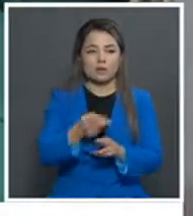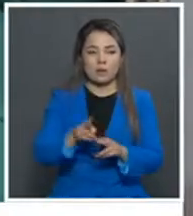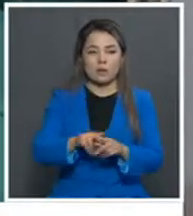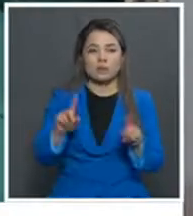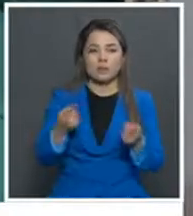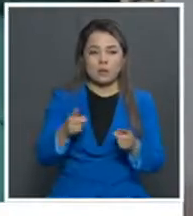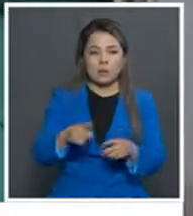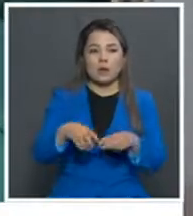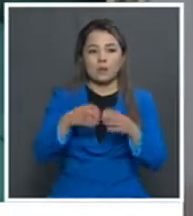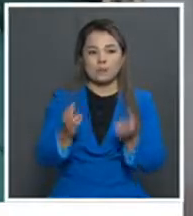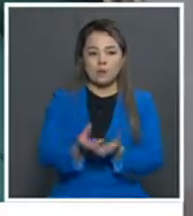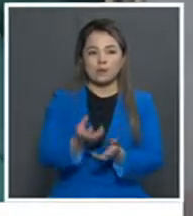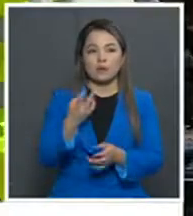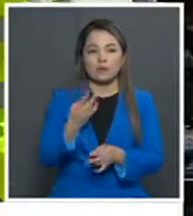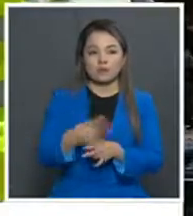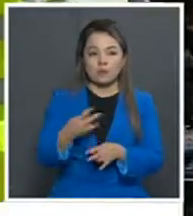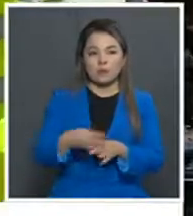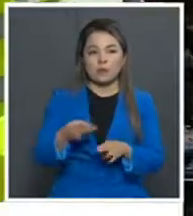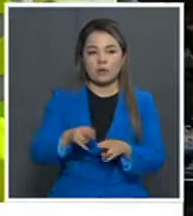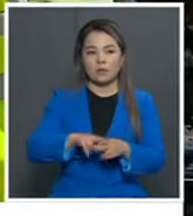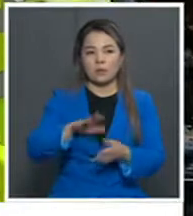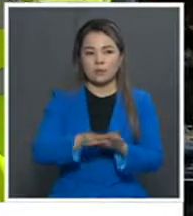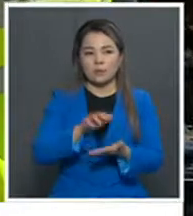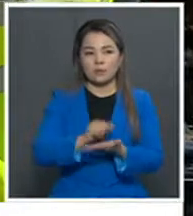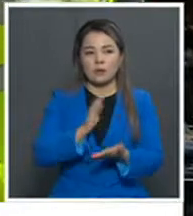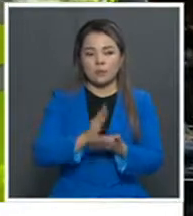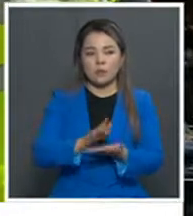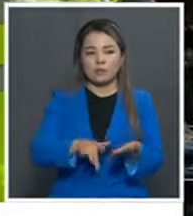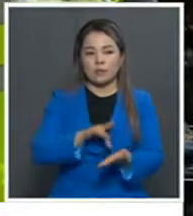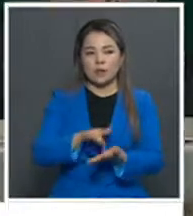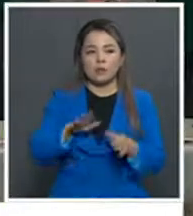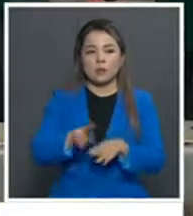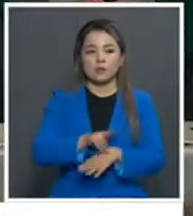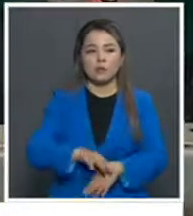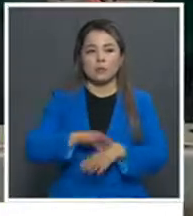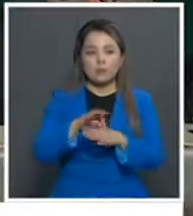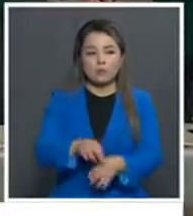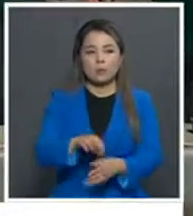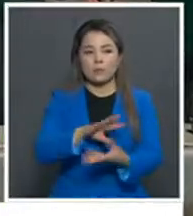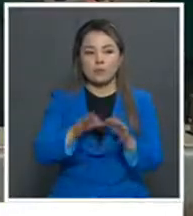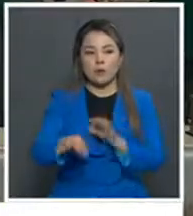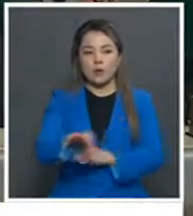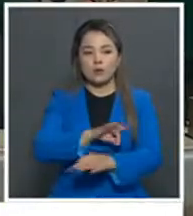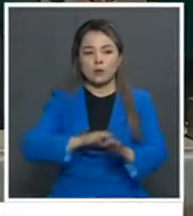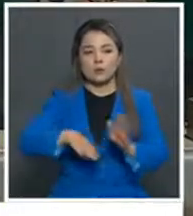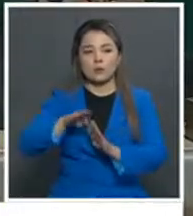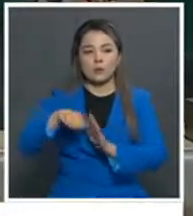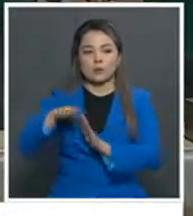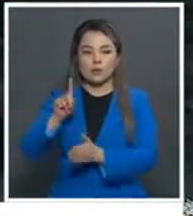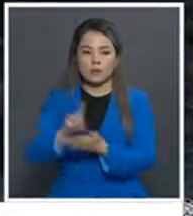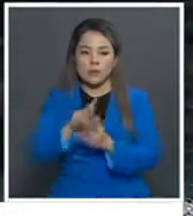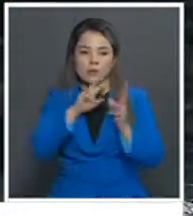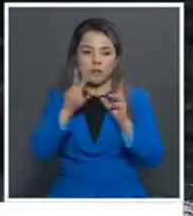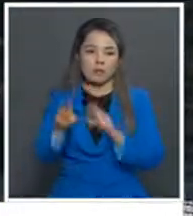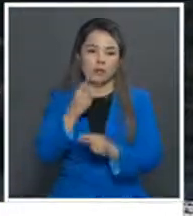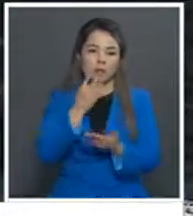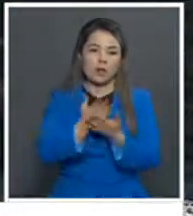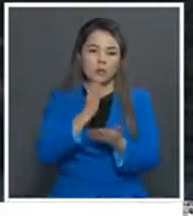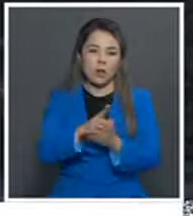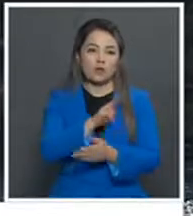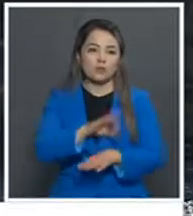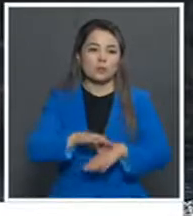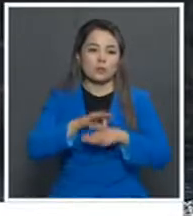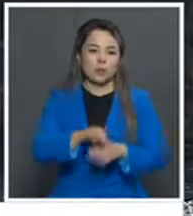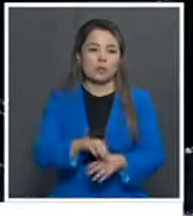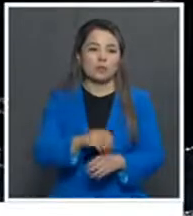қайта-қайта. Дискаларға зақым келеді. Шахар басшысы болса, жүргізіліп жатқан жұмыстар жол инфрақұрылымын жақсартады деп сендірді. Биыл жұмыспен